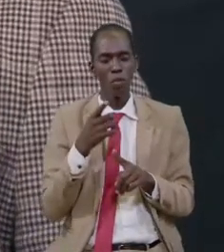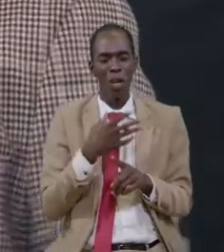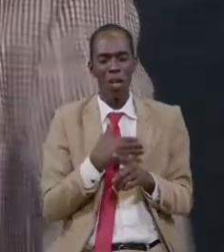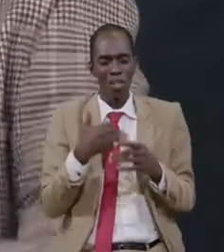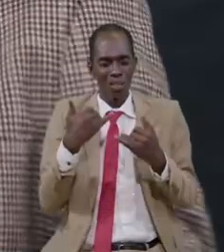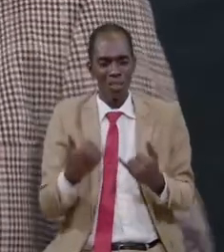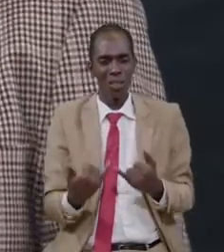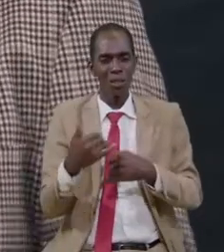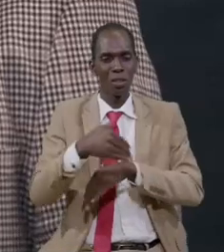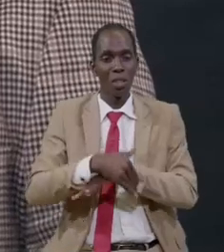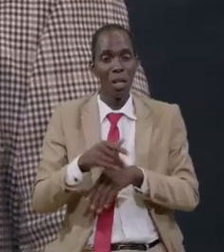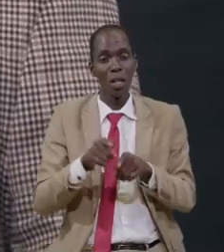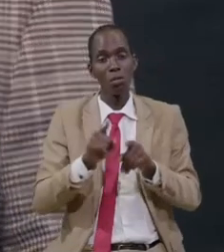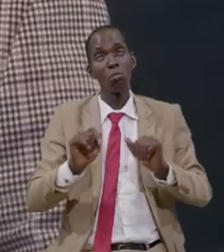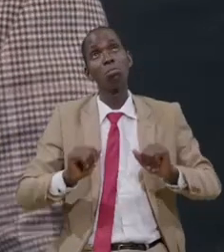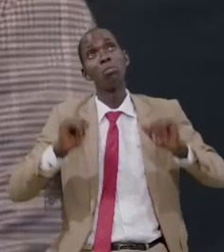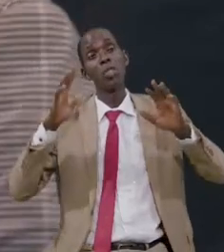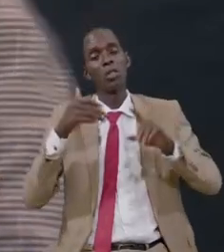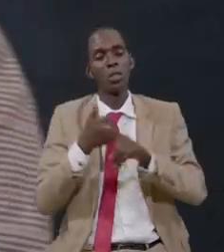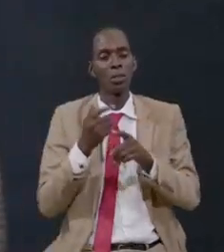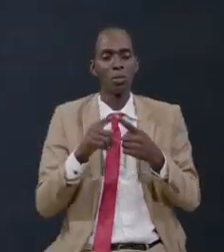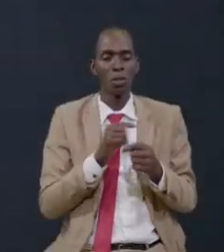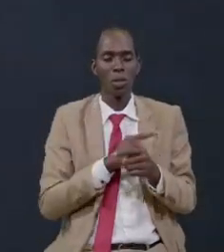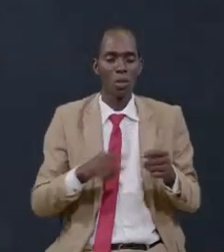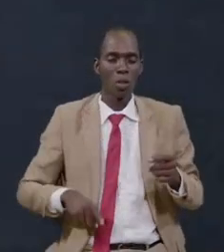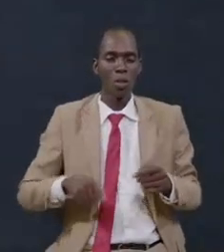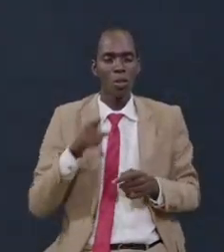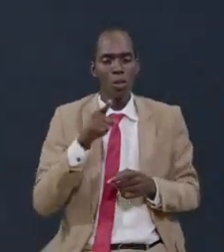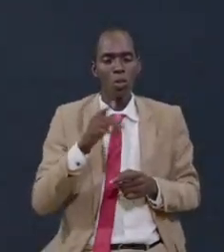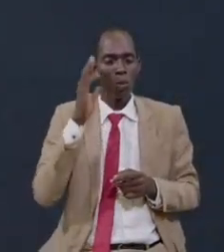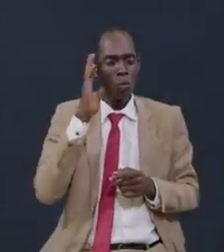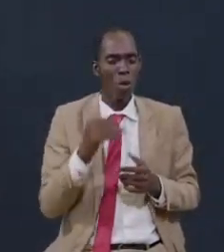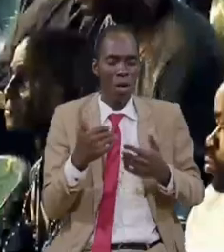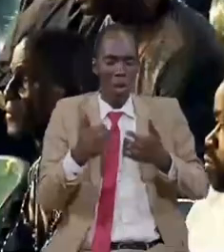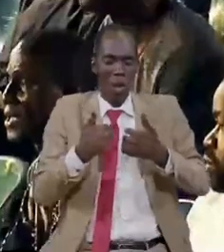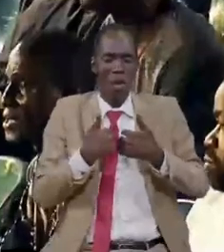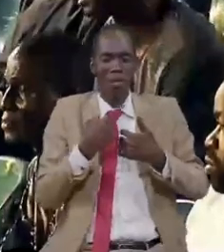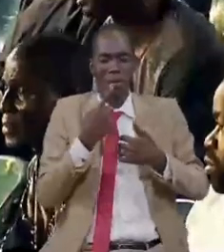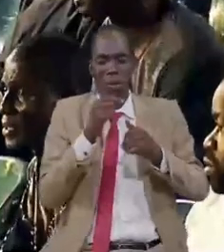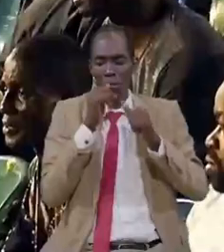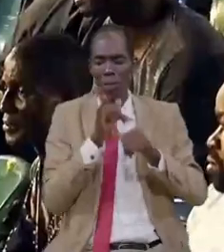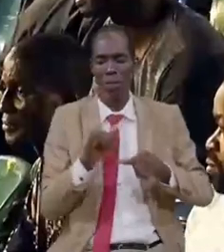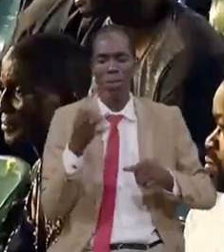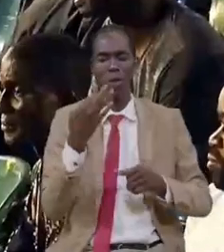te donnes au Seigneur, tu auras la bénédiction d'Abraham.